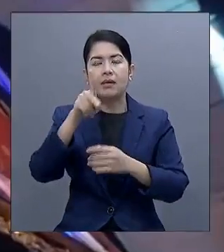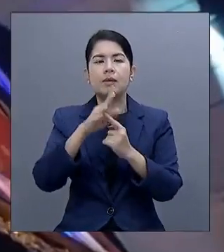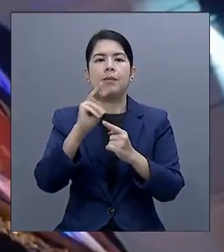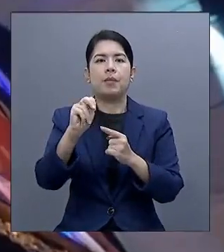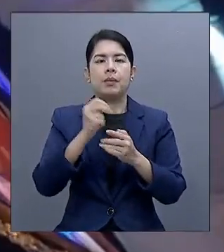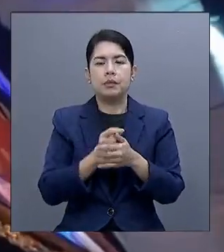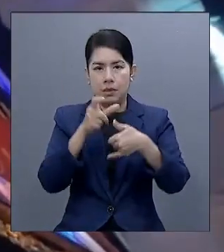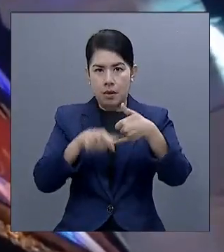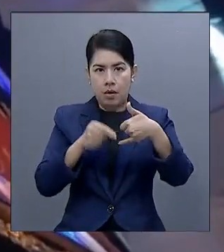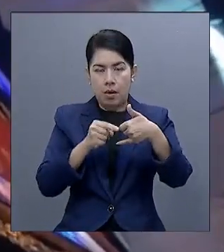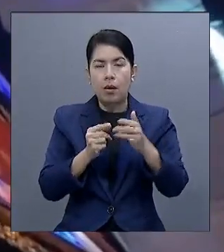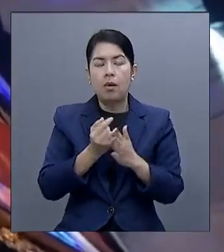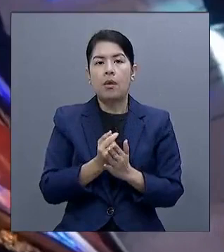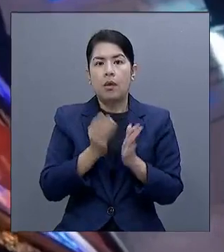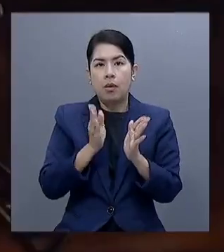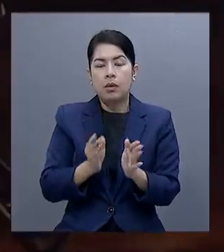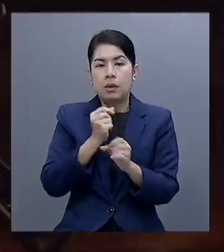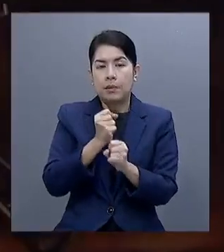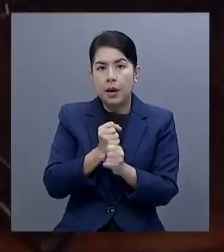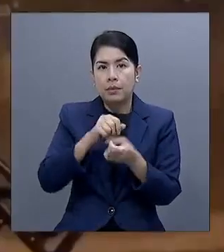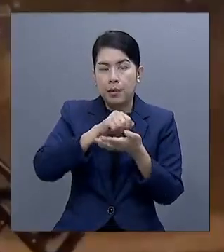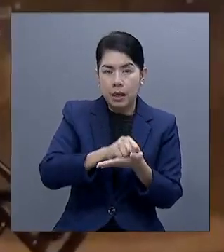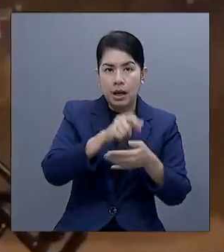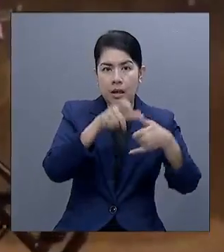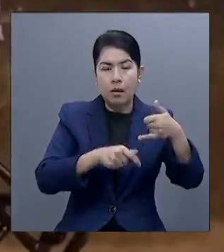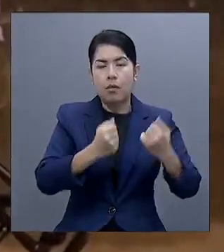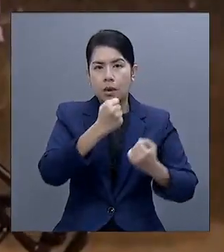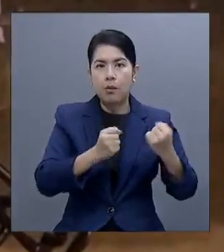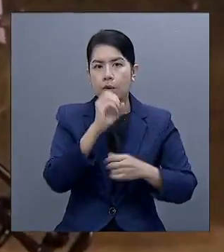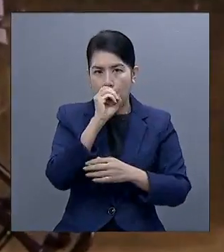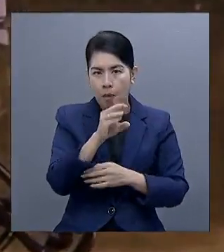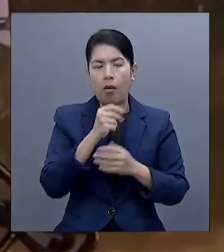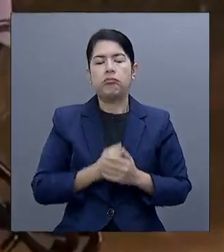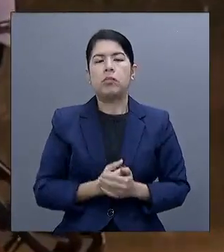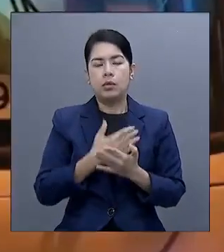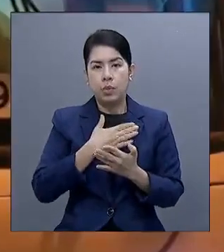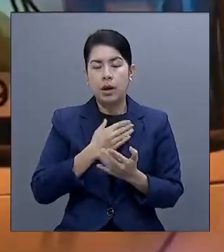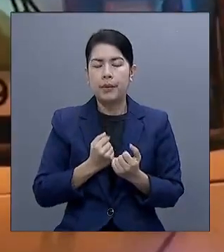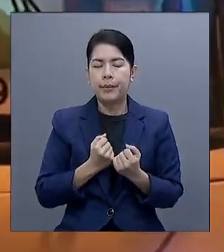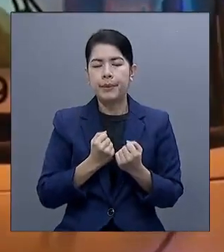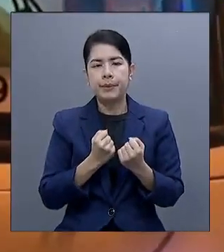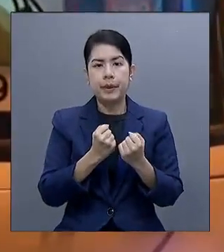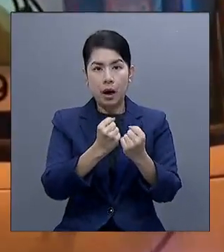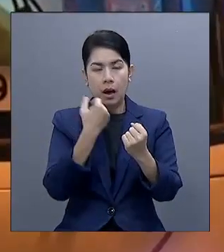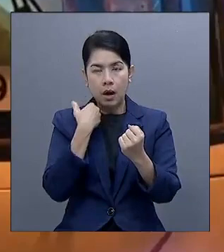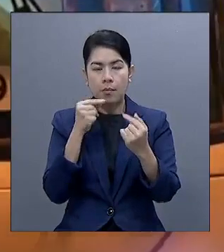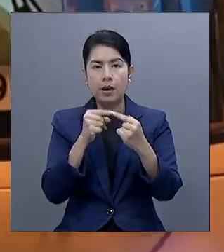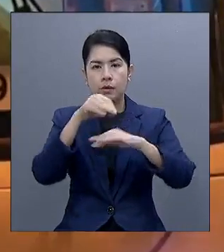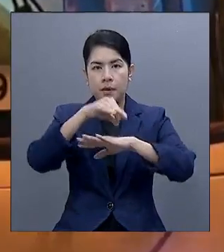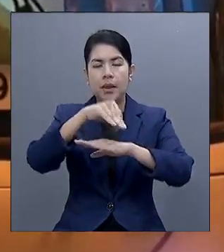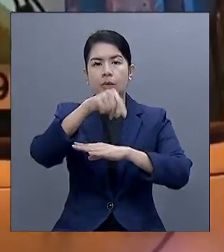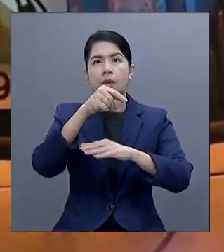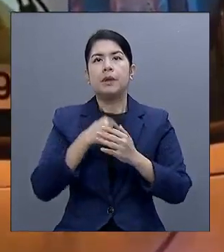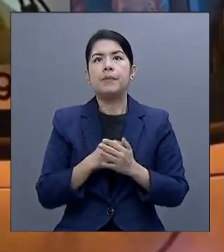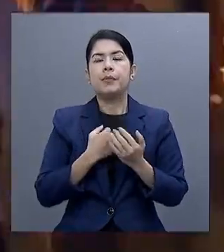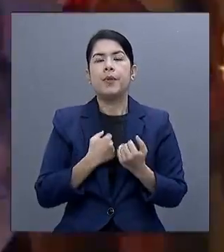พนักงานขับรถก็เล่าเหมือนกันนะคะบอกว่าก็ขับรถมาตามปกตินี่แหละพอมาถึงจุดที่เกิดเหตุขณะกำลังขับ